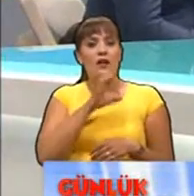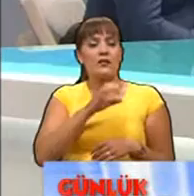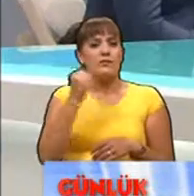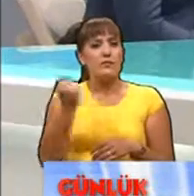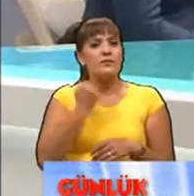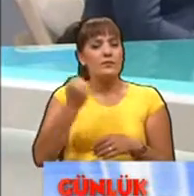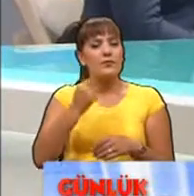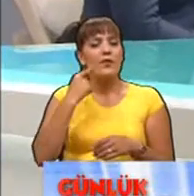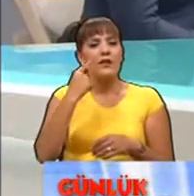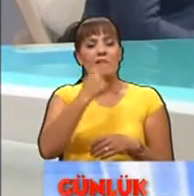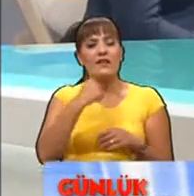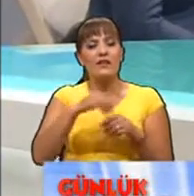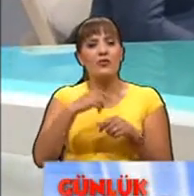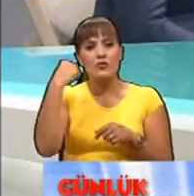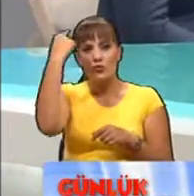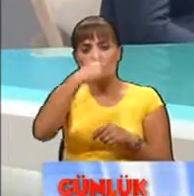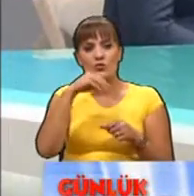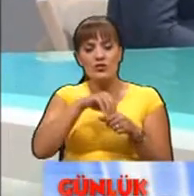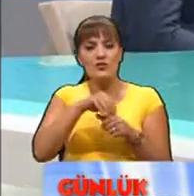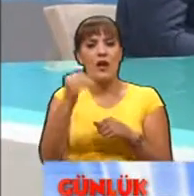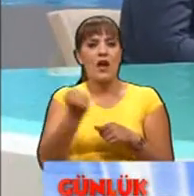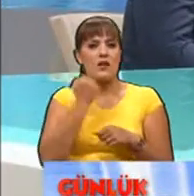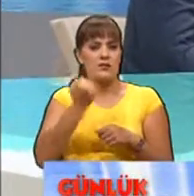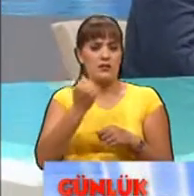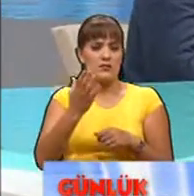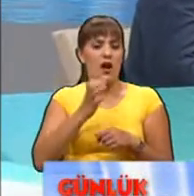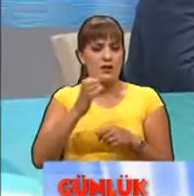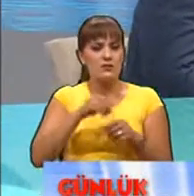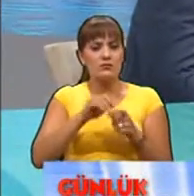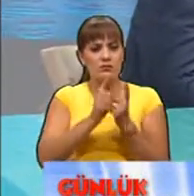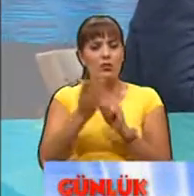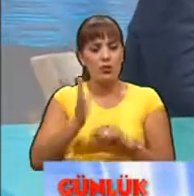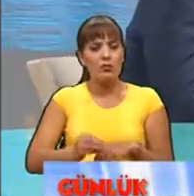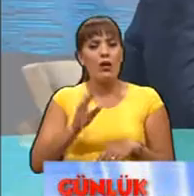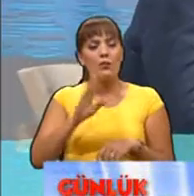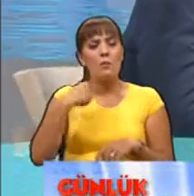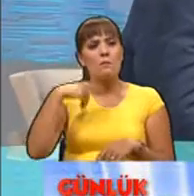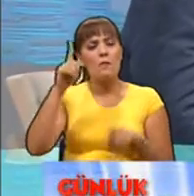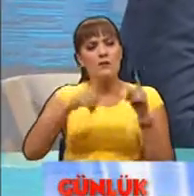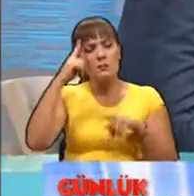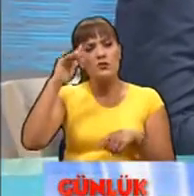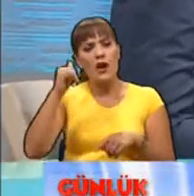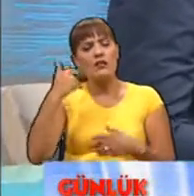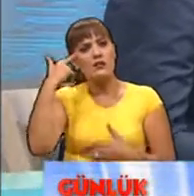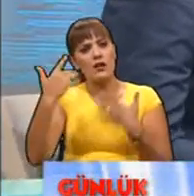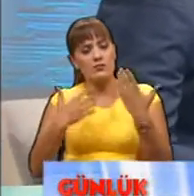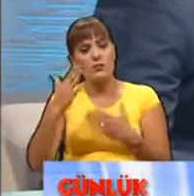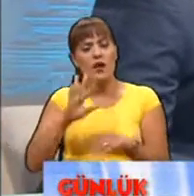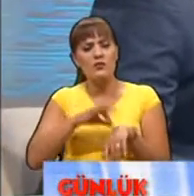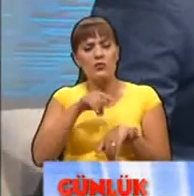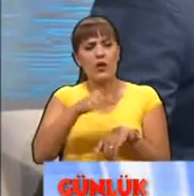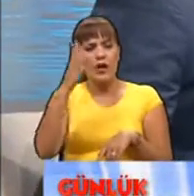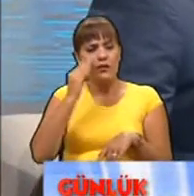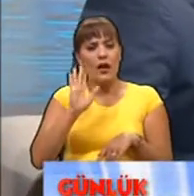ağrıdır. Miyofasiyel ağrı dediğimiz yüzdeki kaslarda ağrı. Evet. İlk belirtisi budur. Bu bazen hatta baş ağrısıyla karıştırılabilir. Hasta